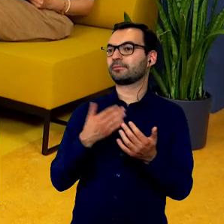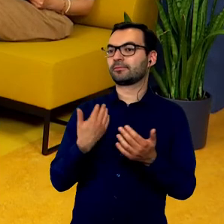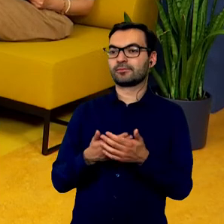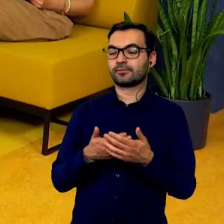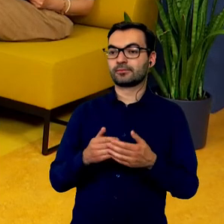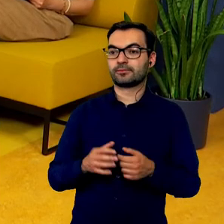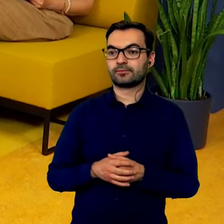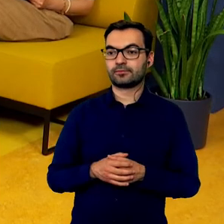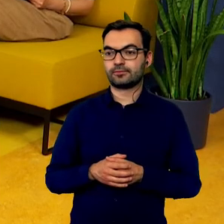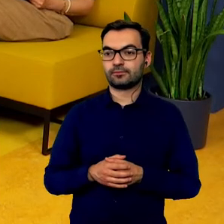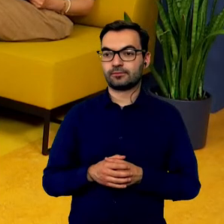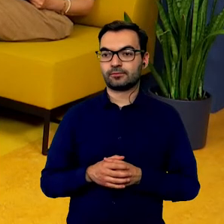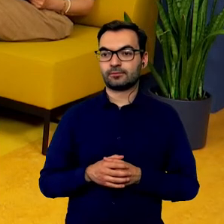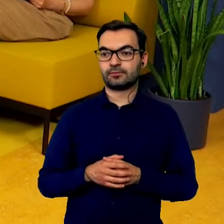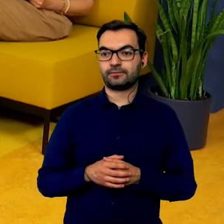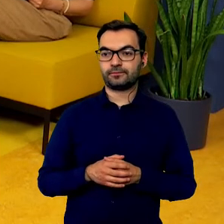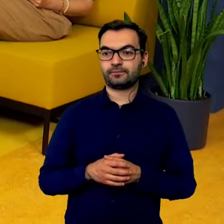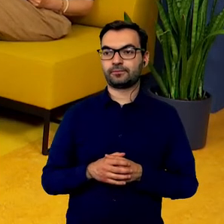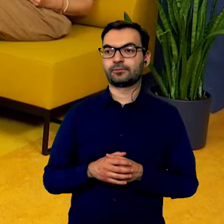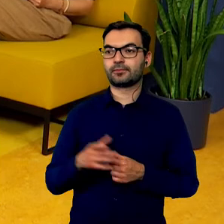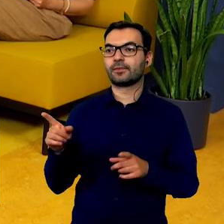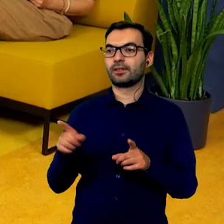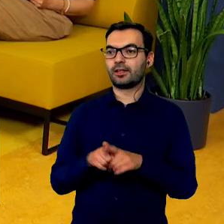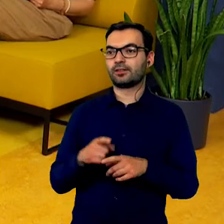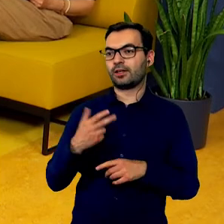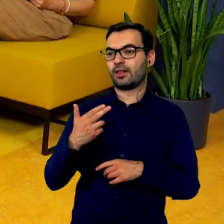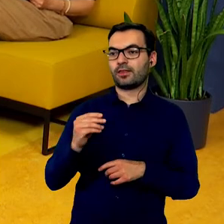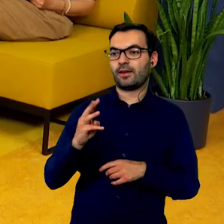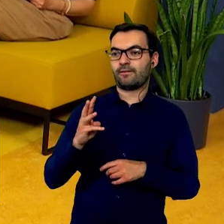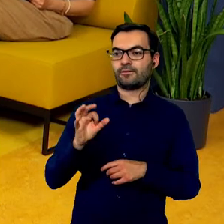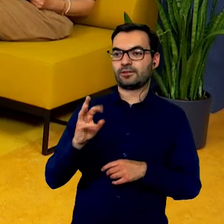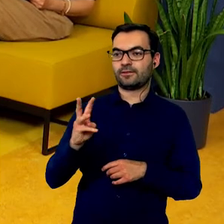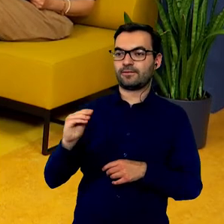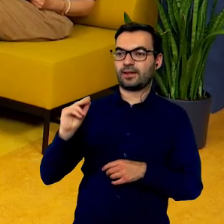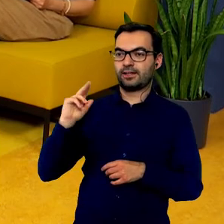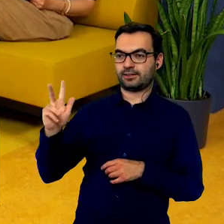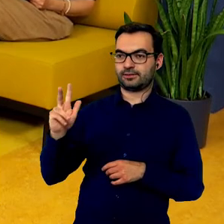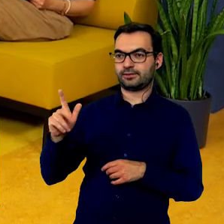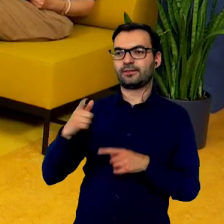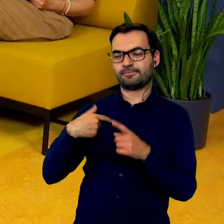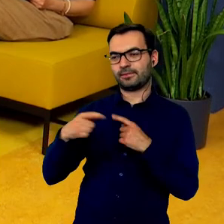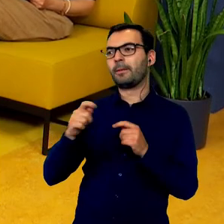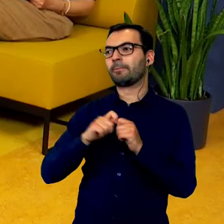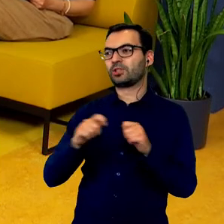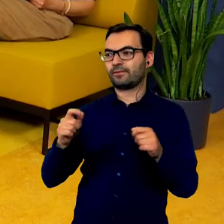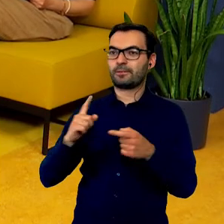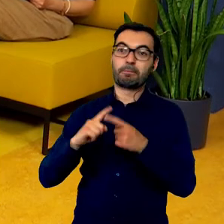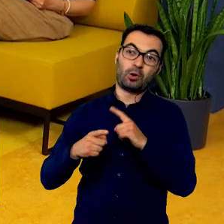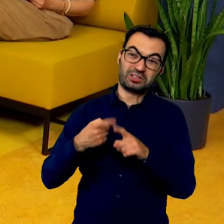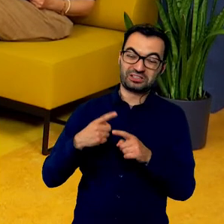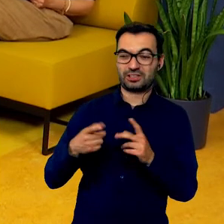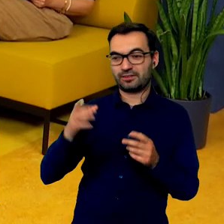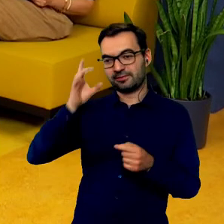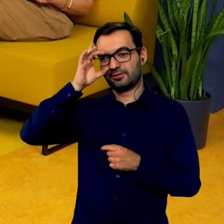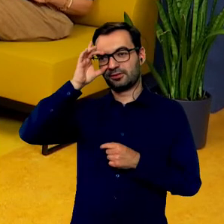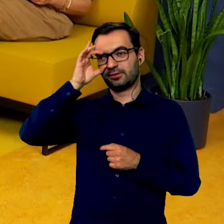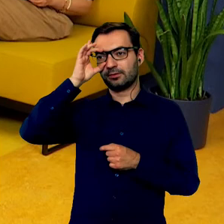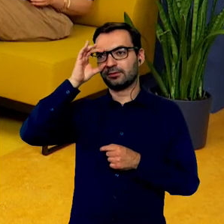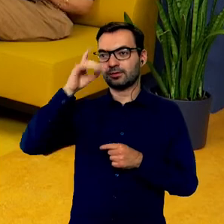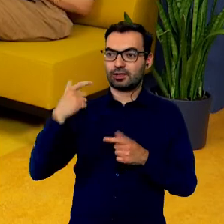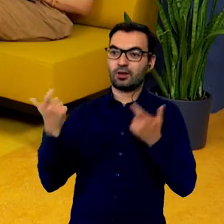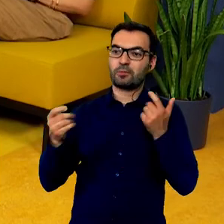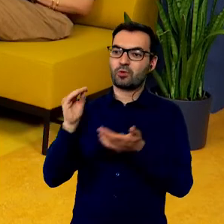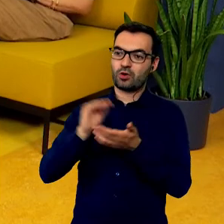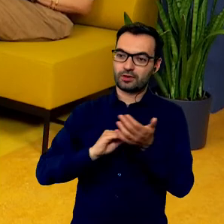może, czy łatwiej. W tym też jest Newsweek, do którego pisałam. I to są takie przerwy polityczne. Zrobiłam